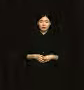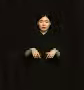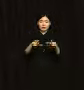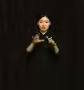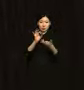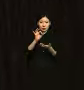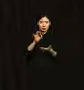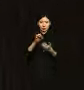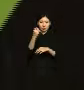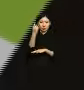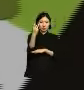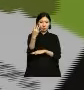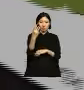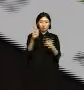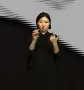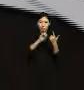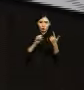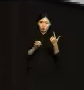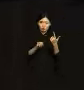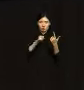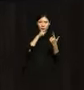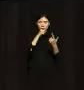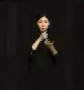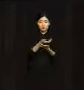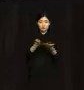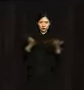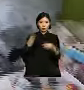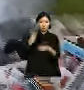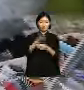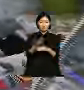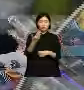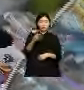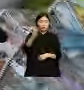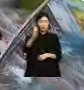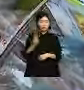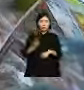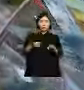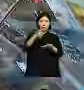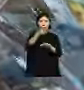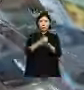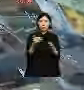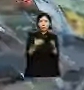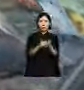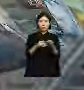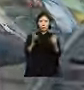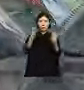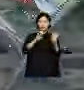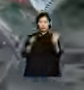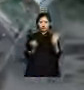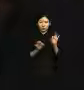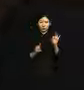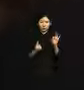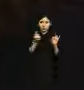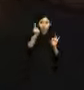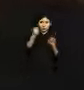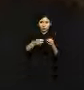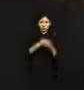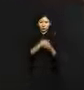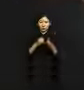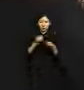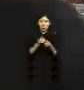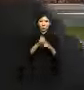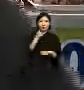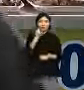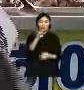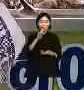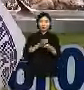지역화폐 는 기본 6% 인센티브를 제공하고 있는데 관계 시는 연말까지 10% 로 높이기로 했습니다 월 1 2에